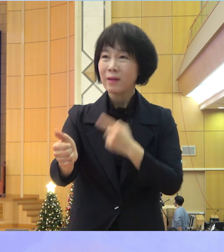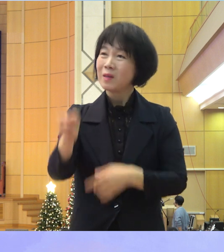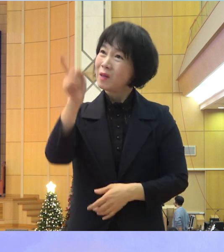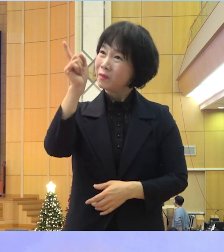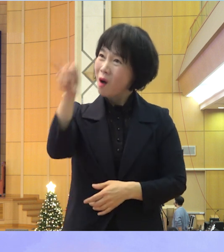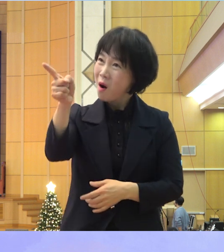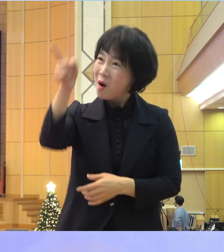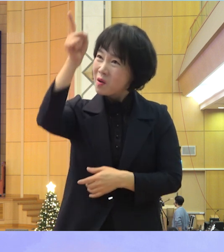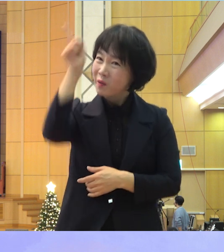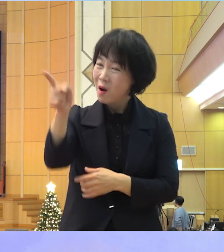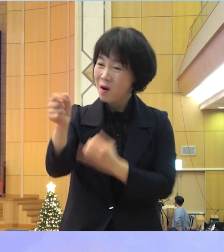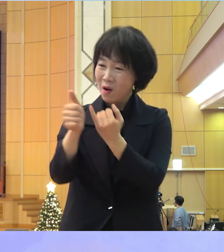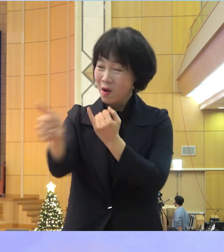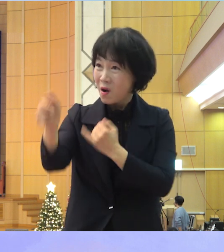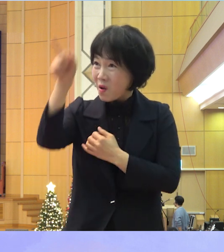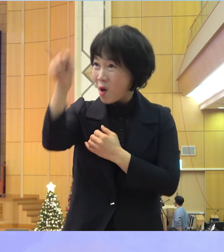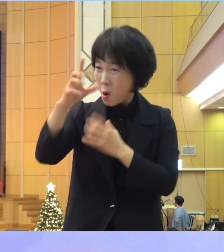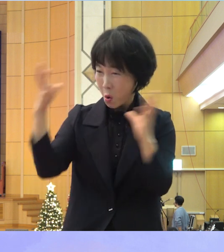말하기를